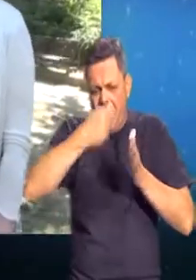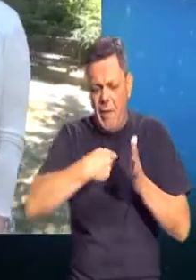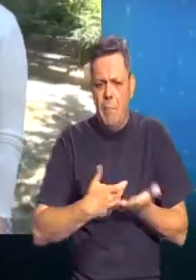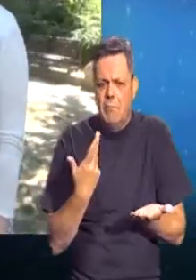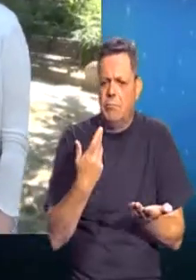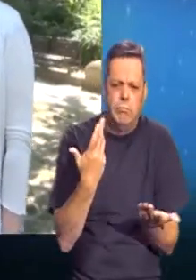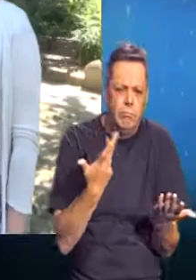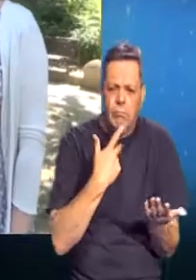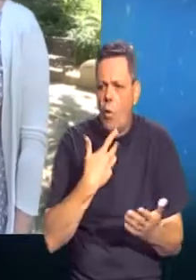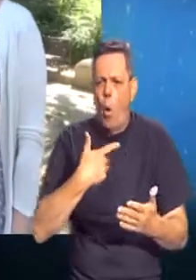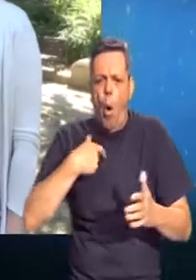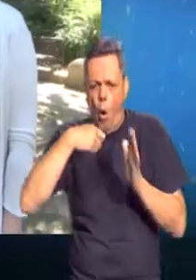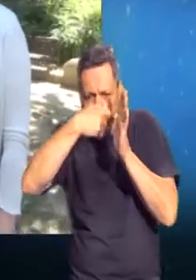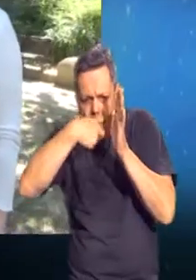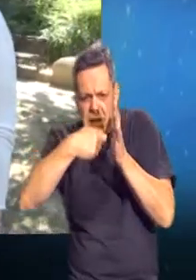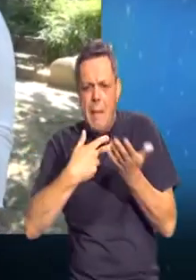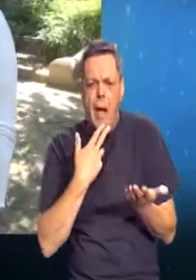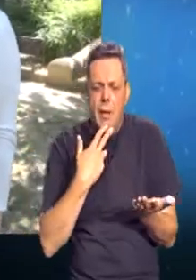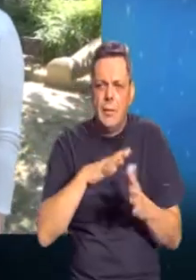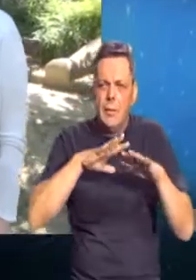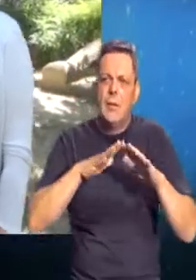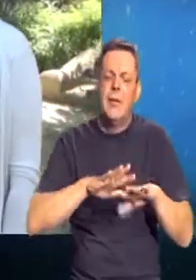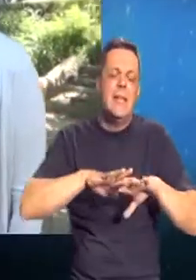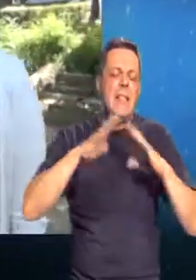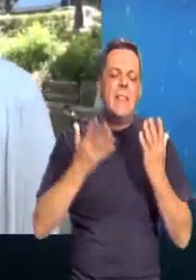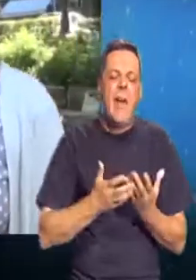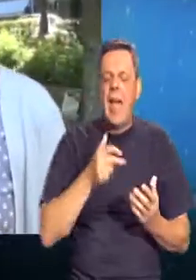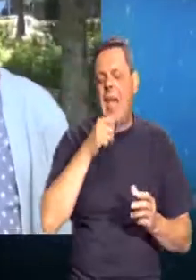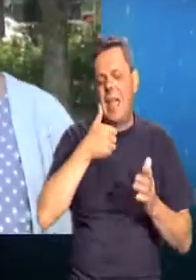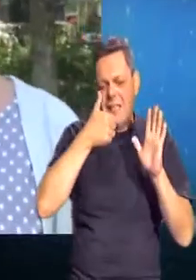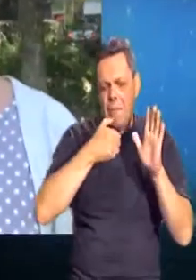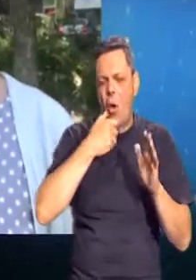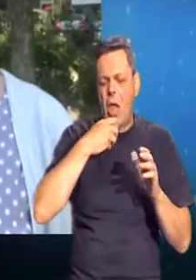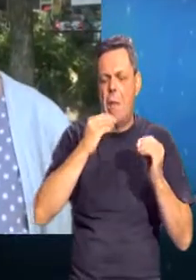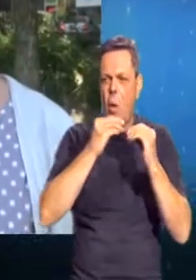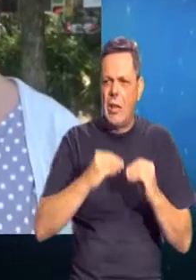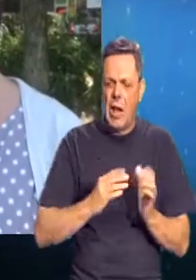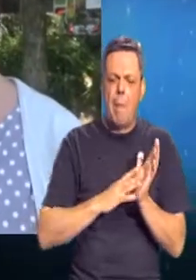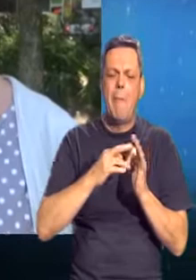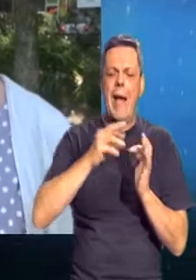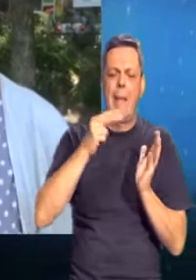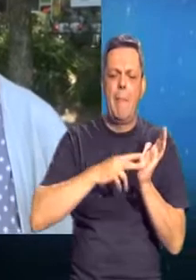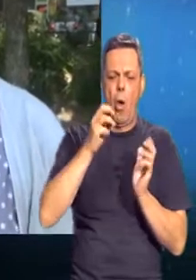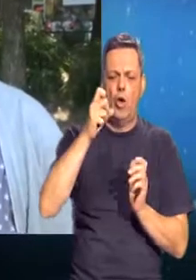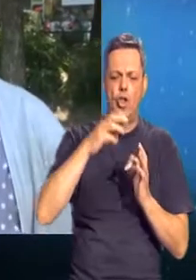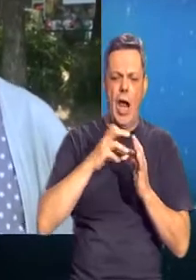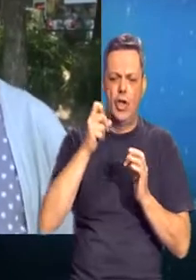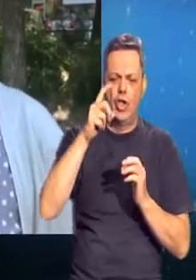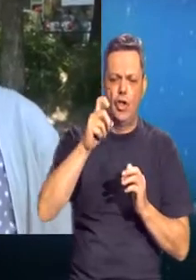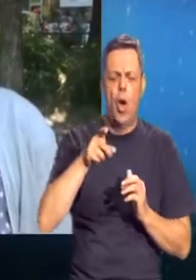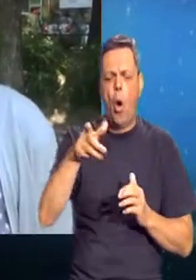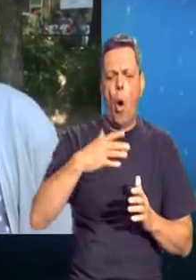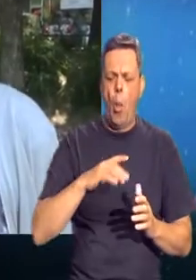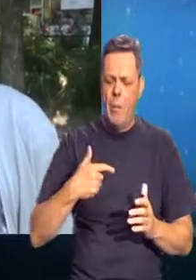stoji iza kamere, tko montira? Sve je snimio i montirao vrlo strpljivo Marino Čačić. On snima sve